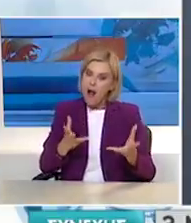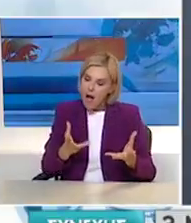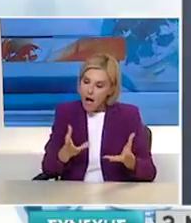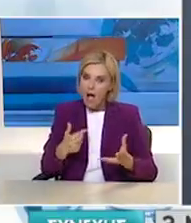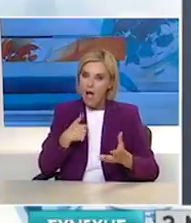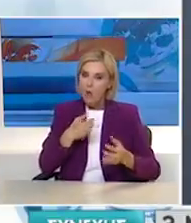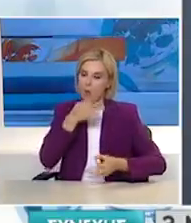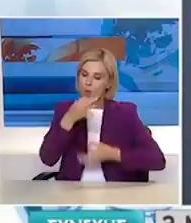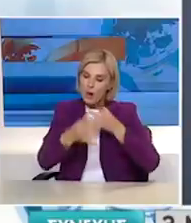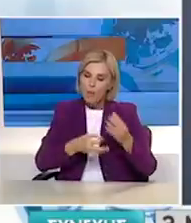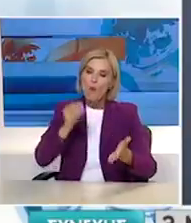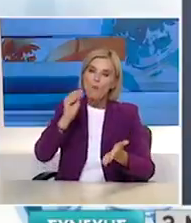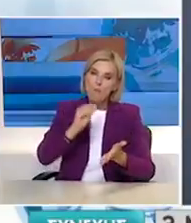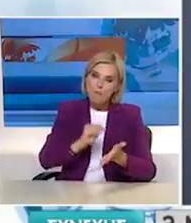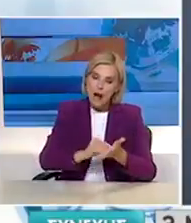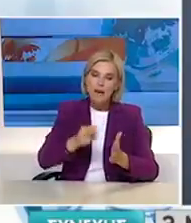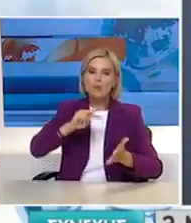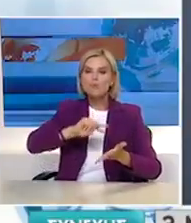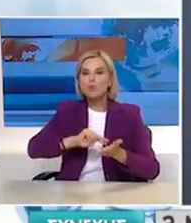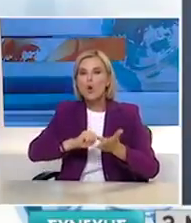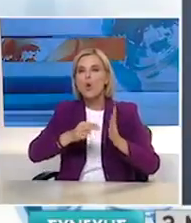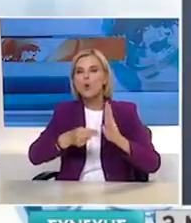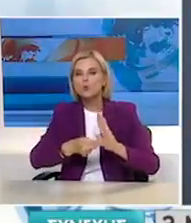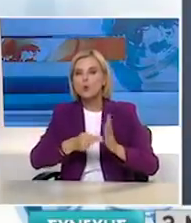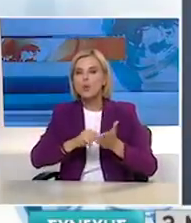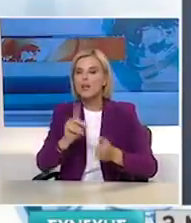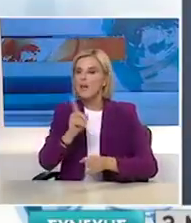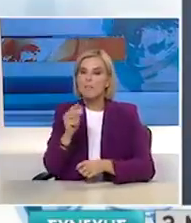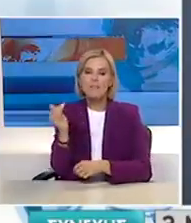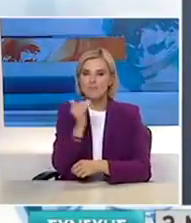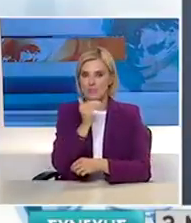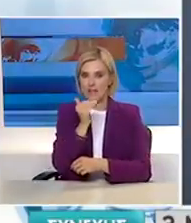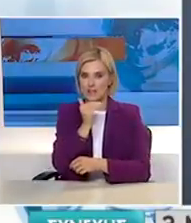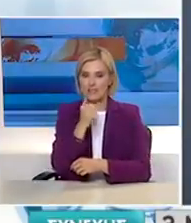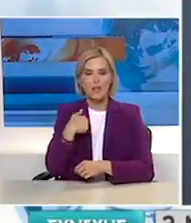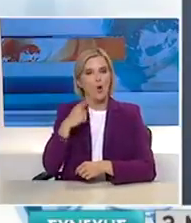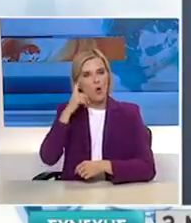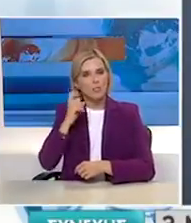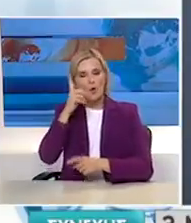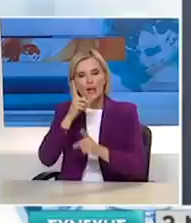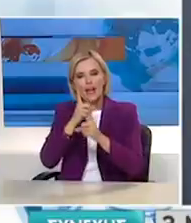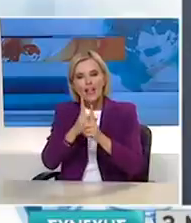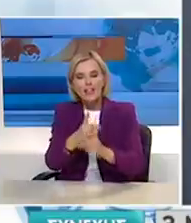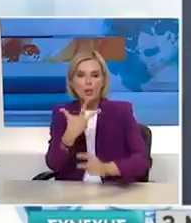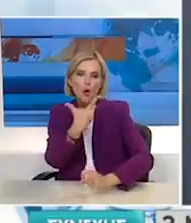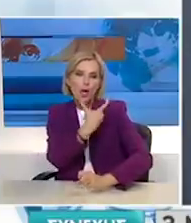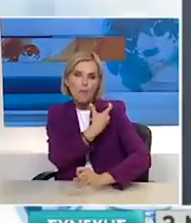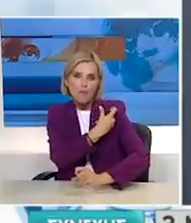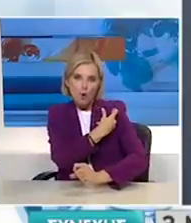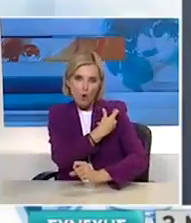δεδομένα. Ξέρω για το εμβόλιο του τροποποιημένο φορέα με αδενοϊό, το οποίο